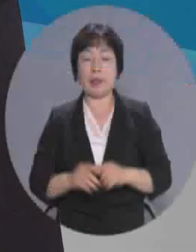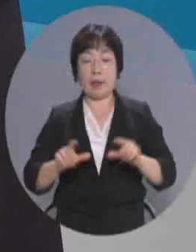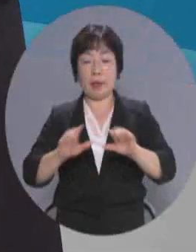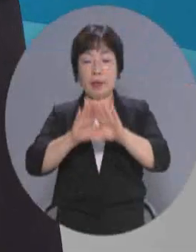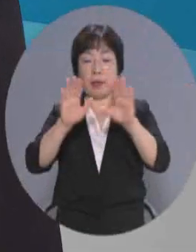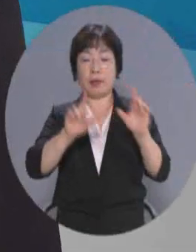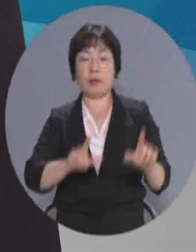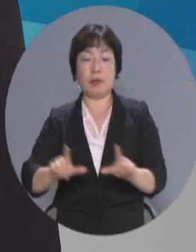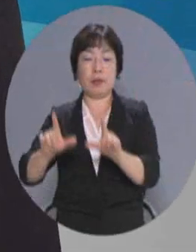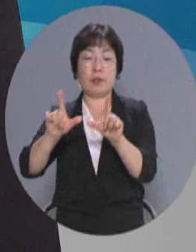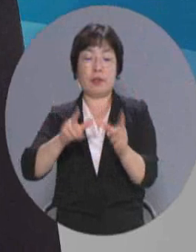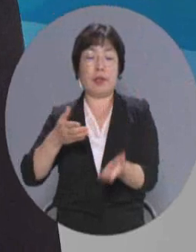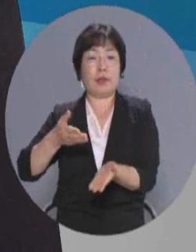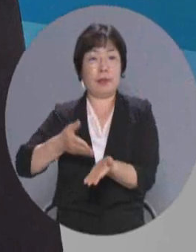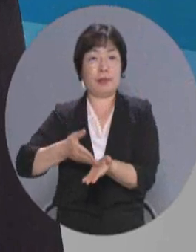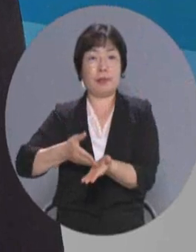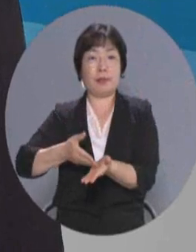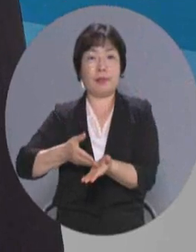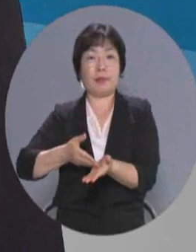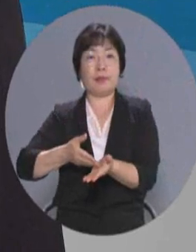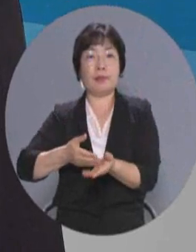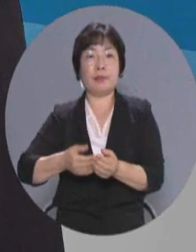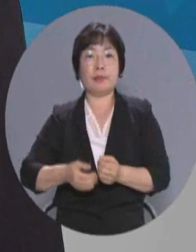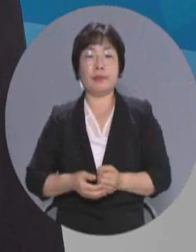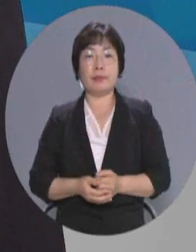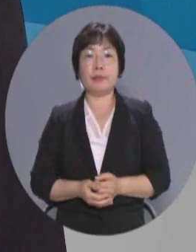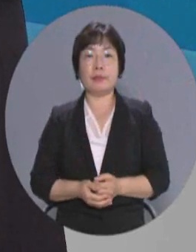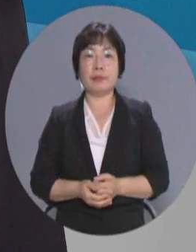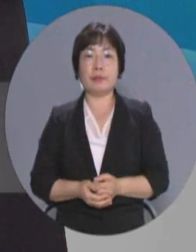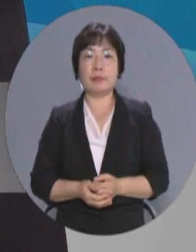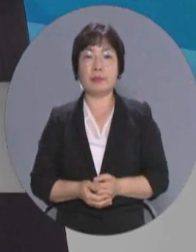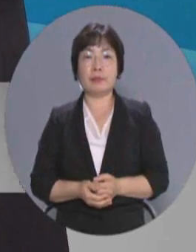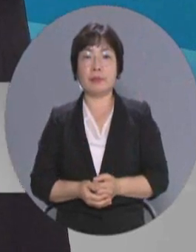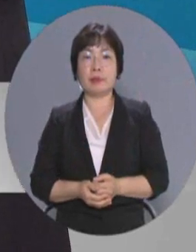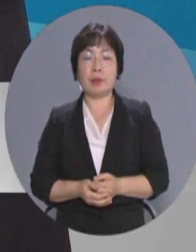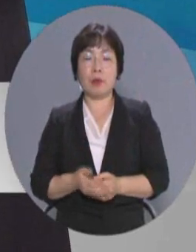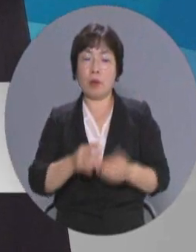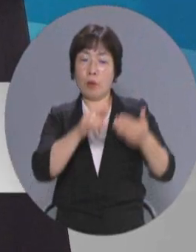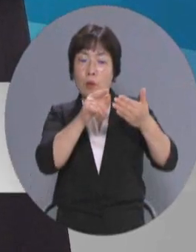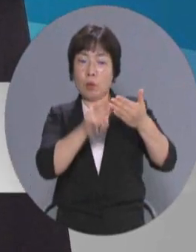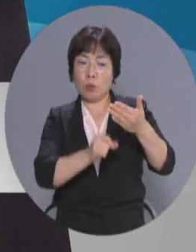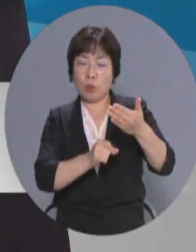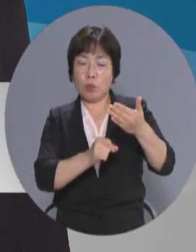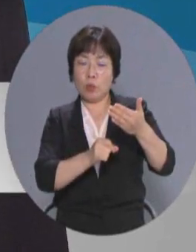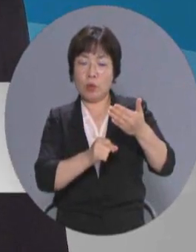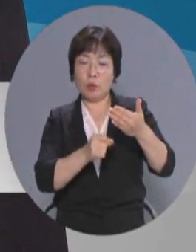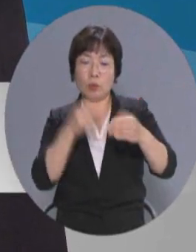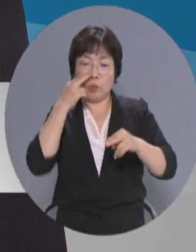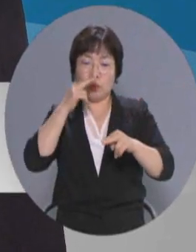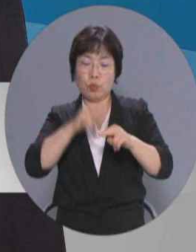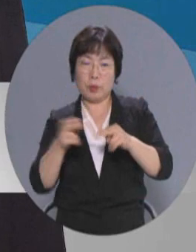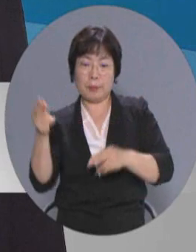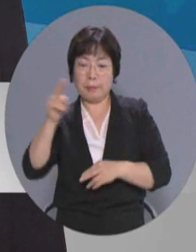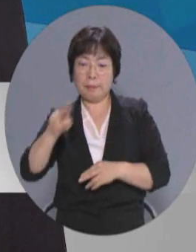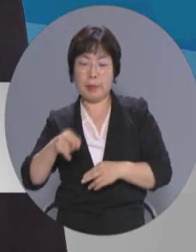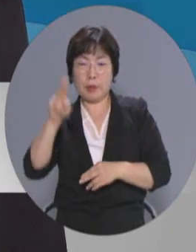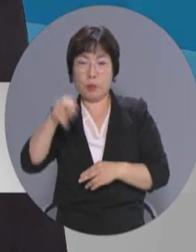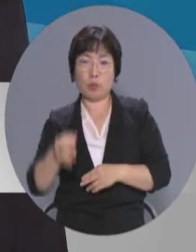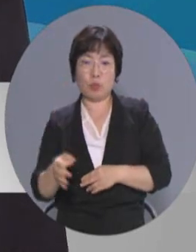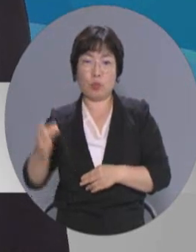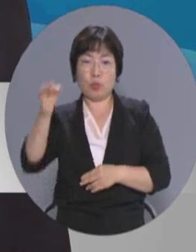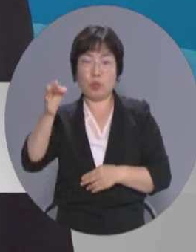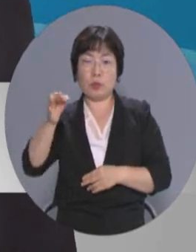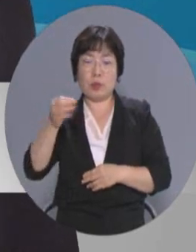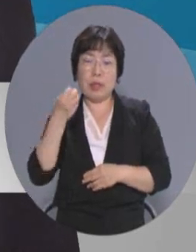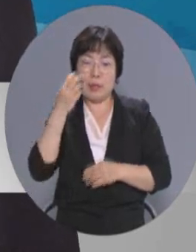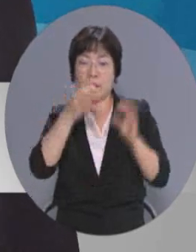날씨와 생활 정보 정리해 드리는 생활 포커스입니다 지난 달 고환율 고유가 영향으로 수출입 제품 물가가